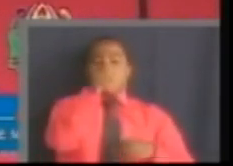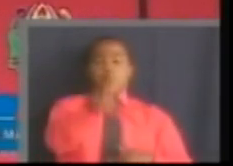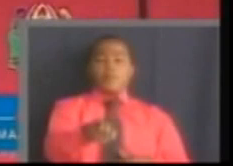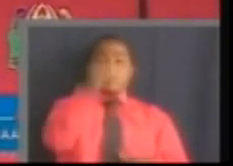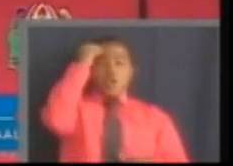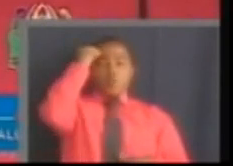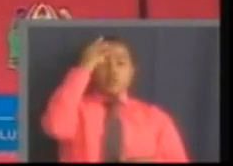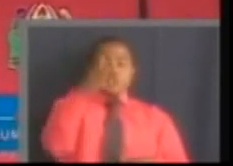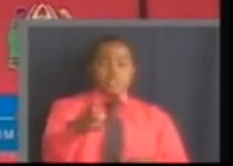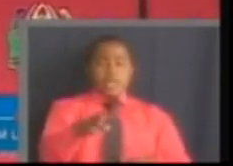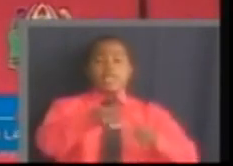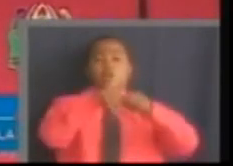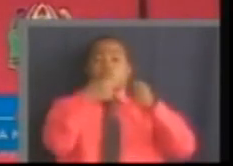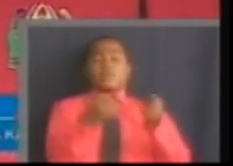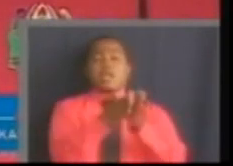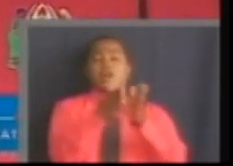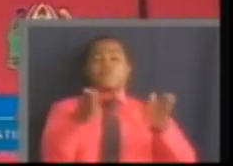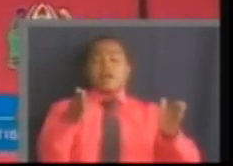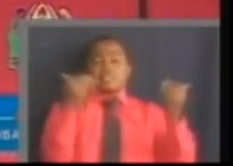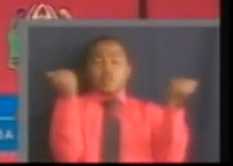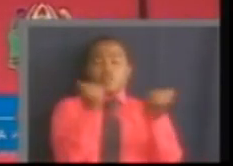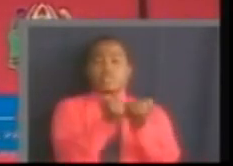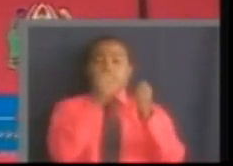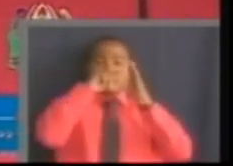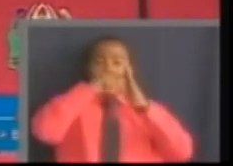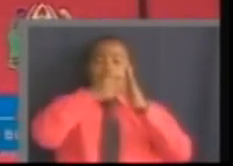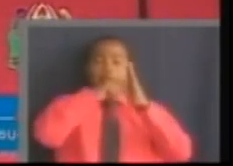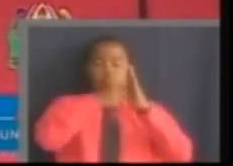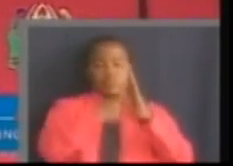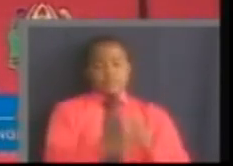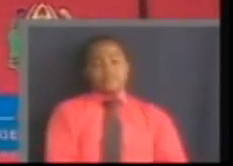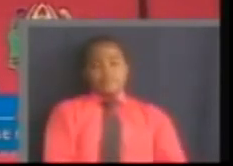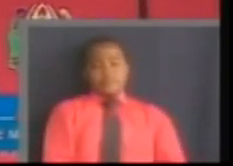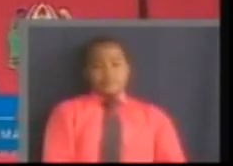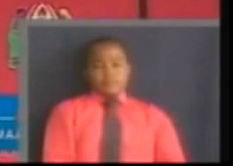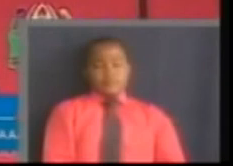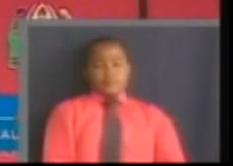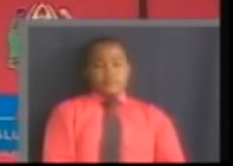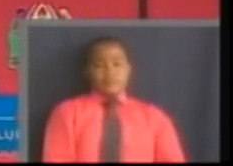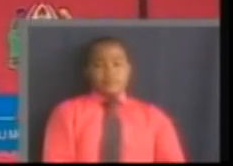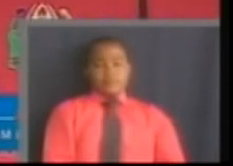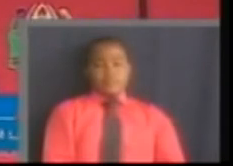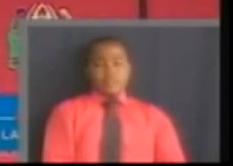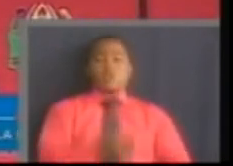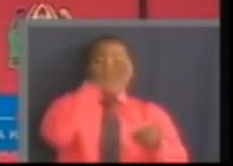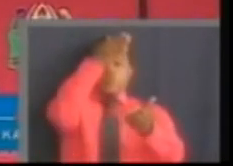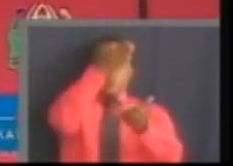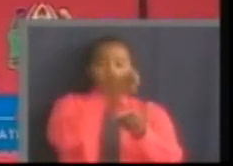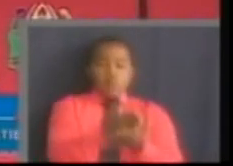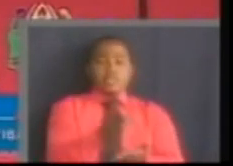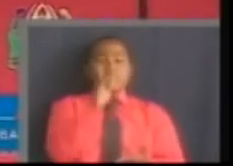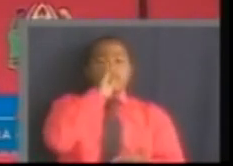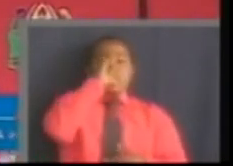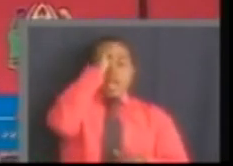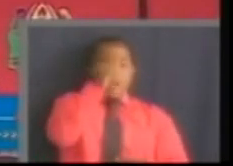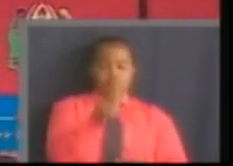kutunyima nafasi ya kutengeneza kanuni zetu. Mheshimiwa mwenyekiti, ni ukweli usiofichika, kila mtu